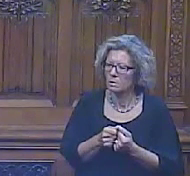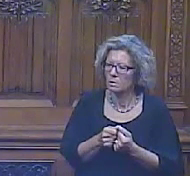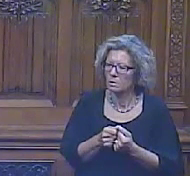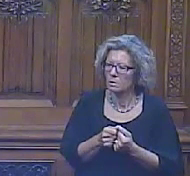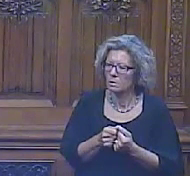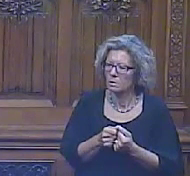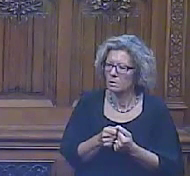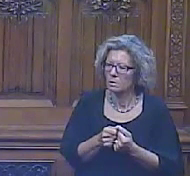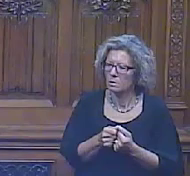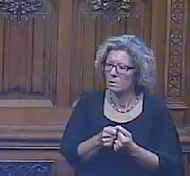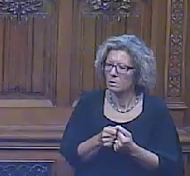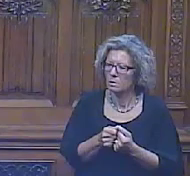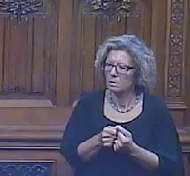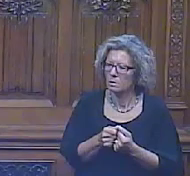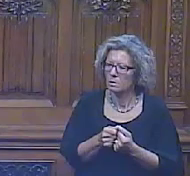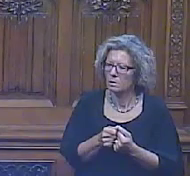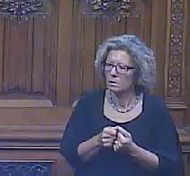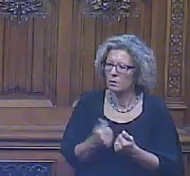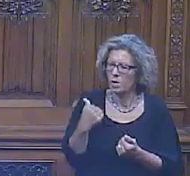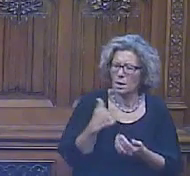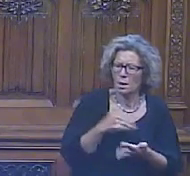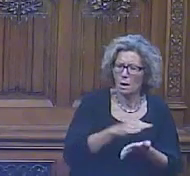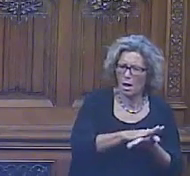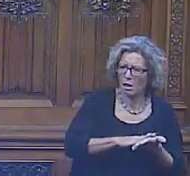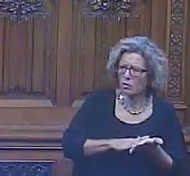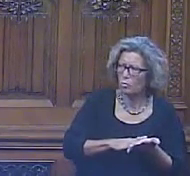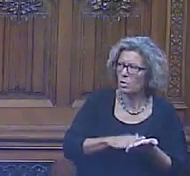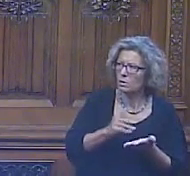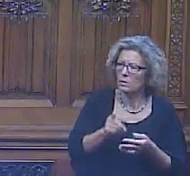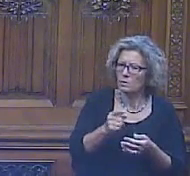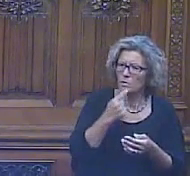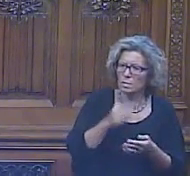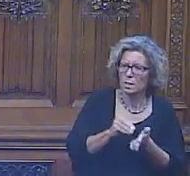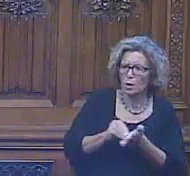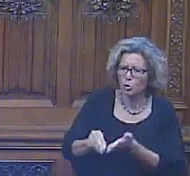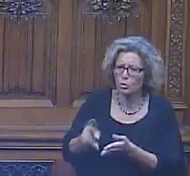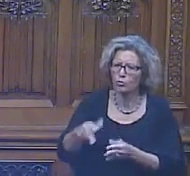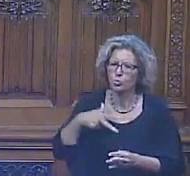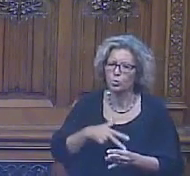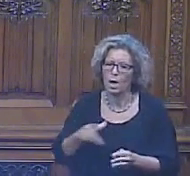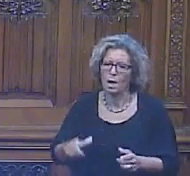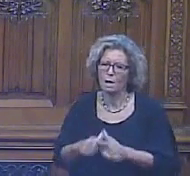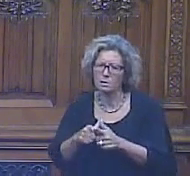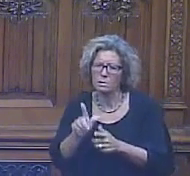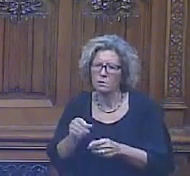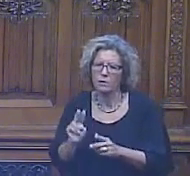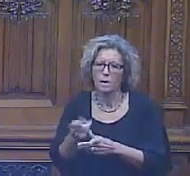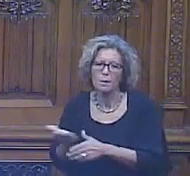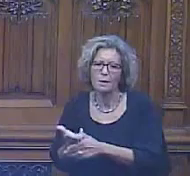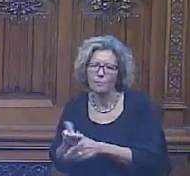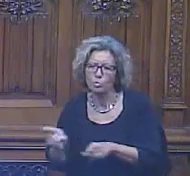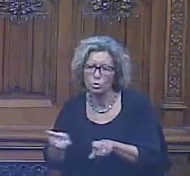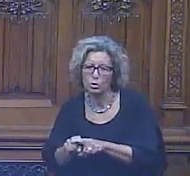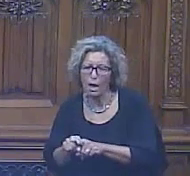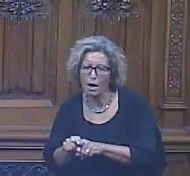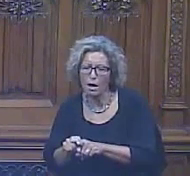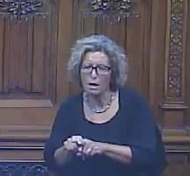eines, was Sie da von sich gegeben haben, relativ zu Beginn, indem Sie die Auszahlung von Sozialleistungen mit Almosen gleichgesetzt